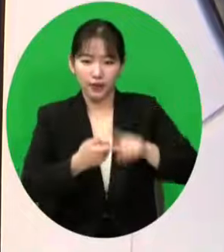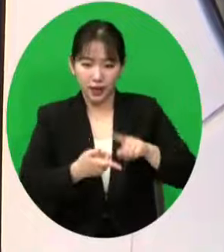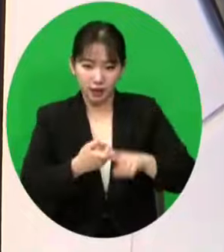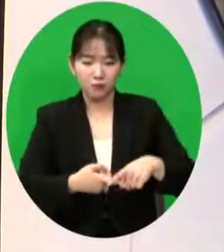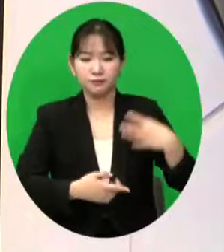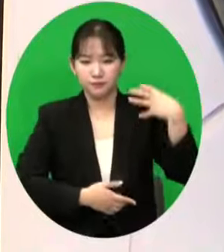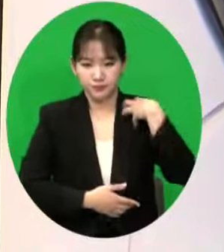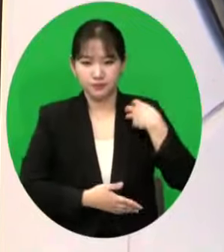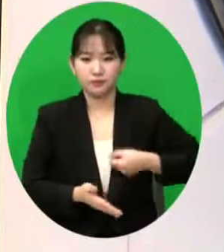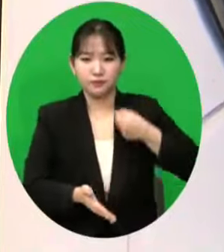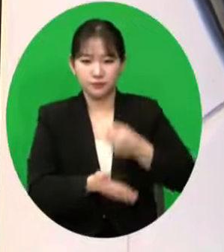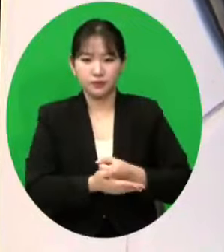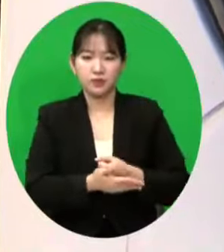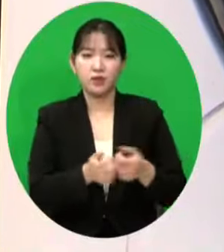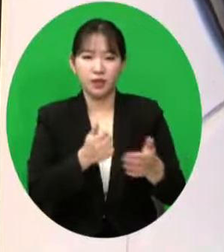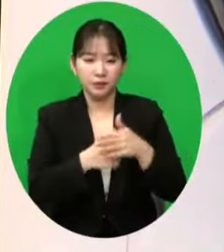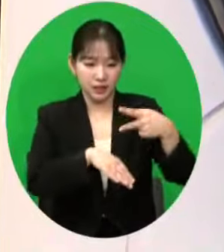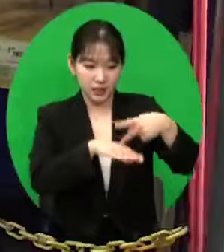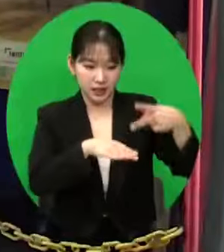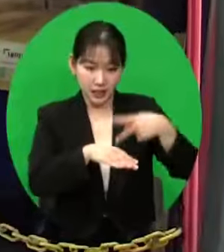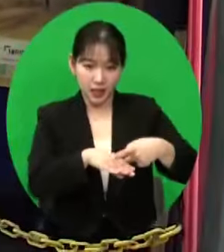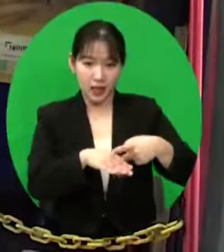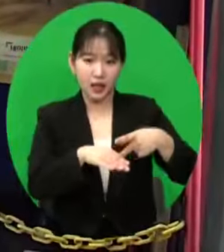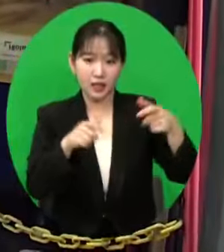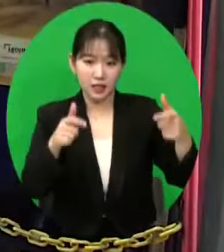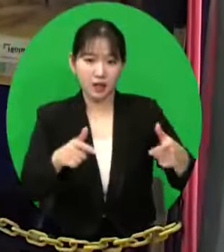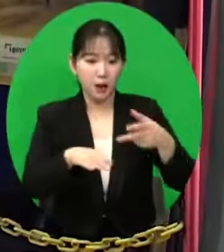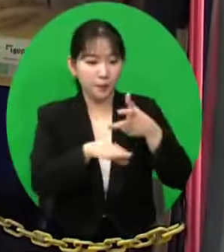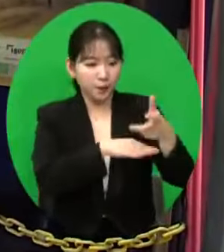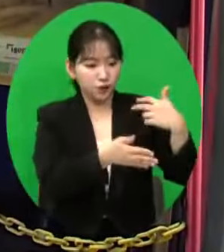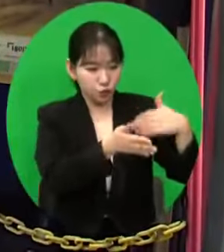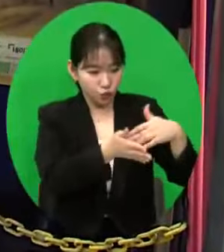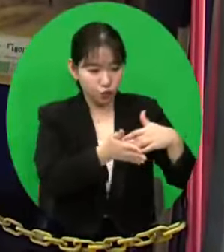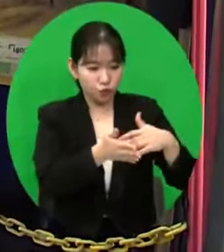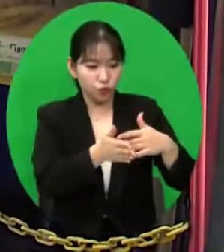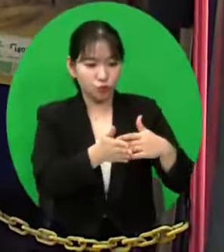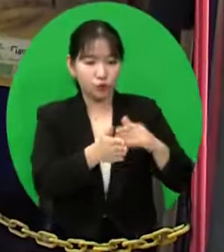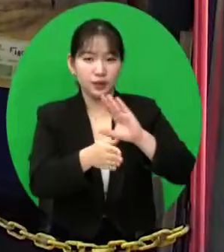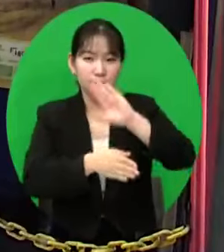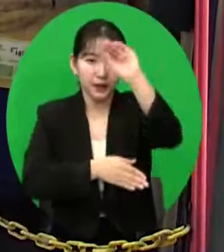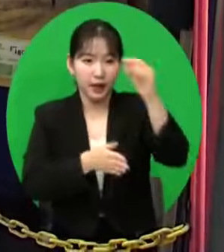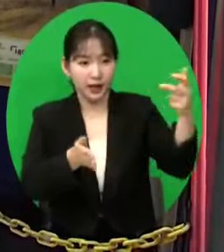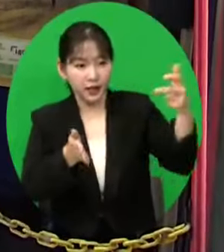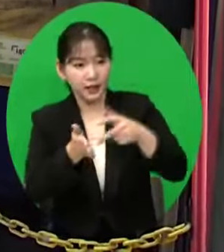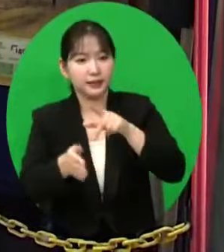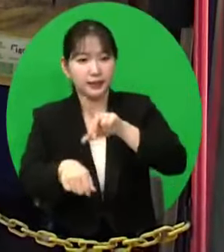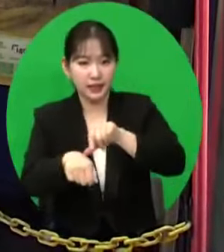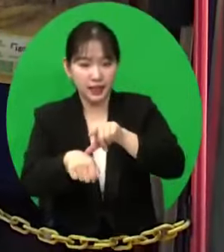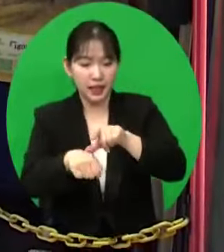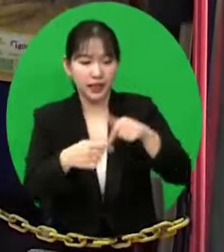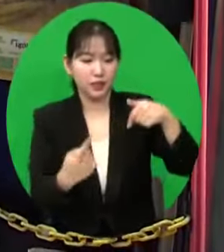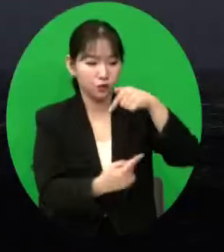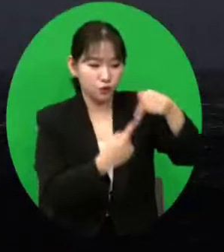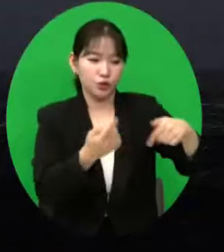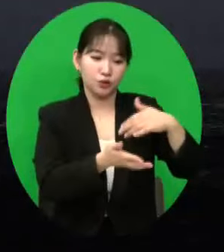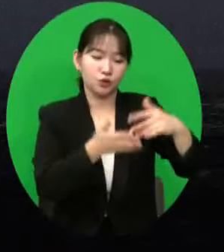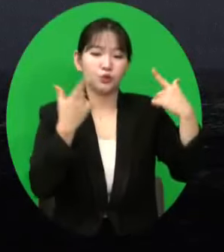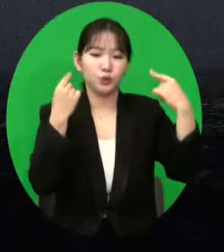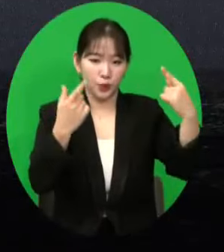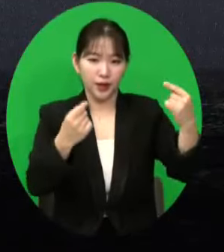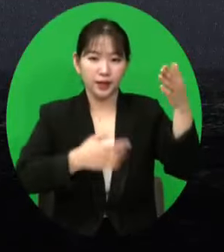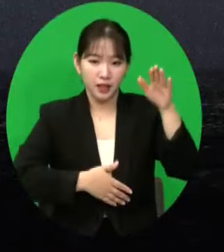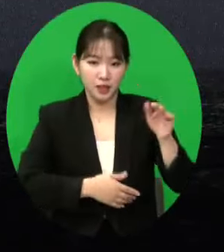떠안기로 했습니다. 따라서 신안군의 경우 버스 대수와 배차 간격, 운행 횟수는 변동이 없습니다.